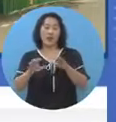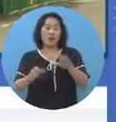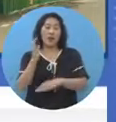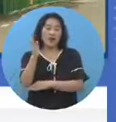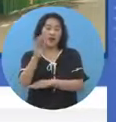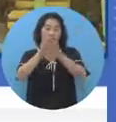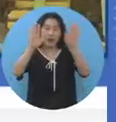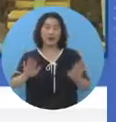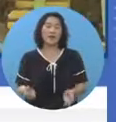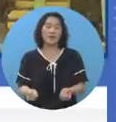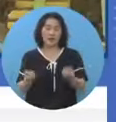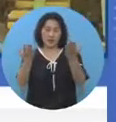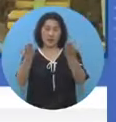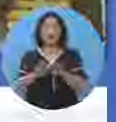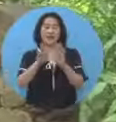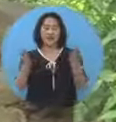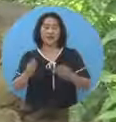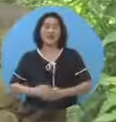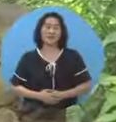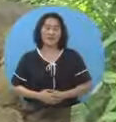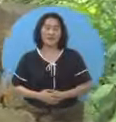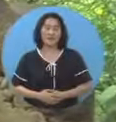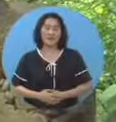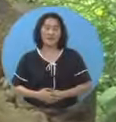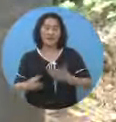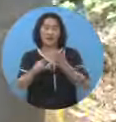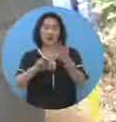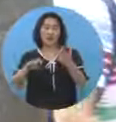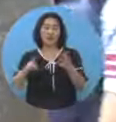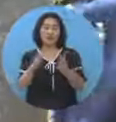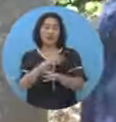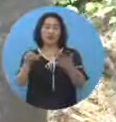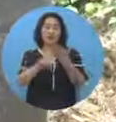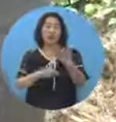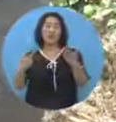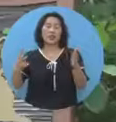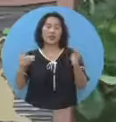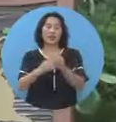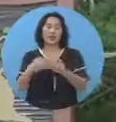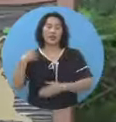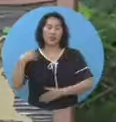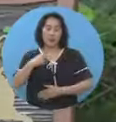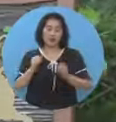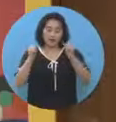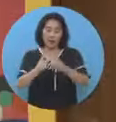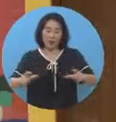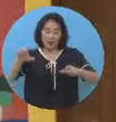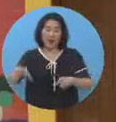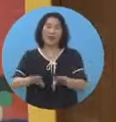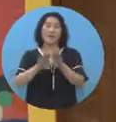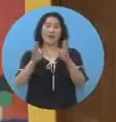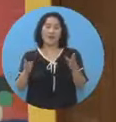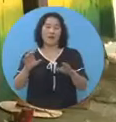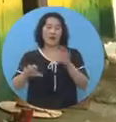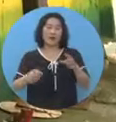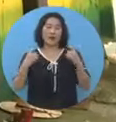전라남도가 마을 이야기 박람회를 엽니다. 이번 박람회는 8월 31일부터 9월 2일까지 무안 스포츠파크에서